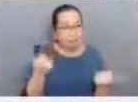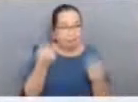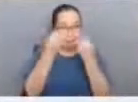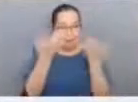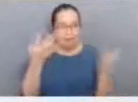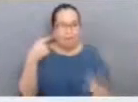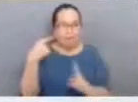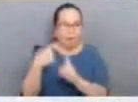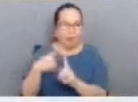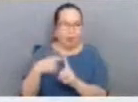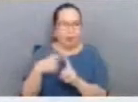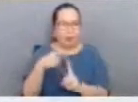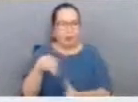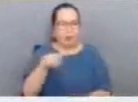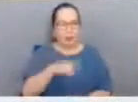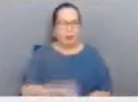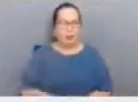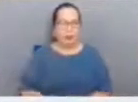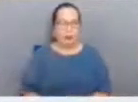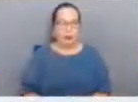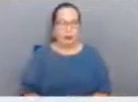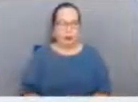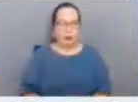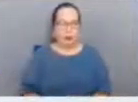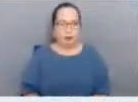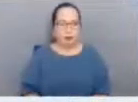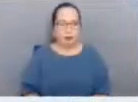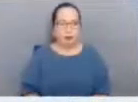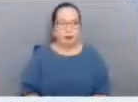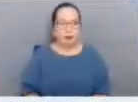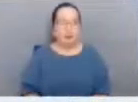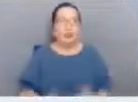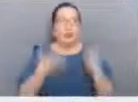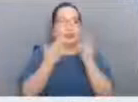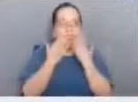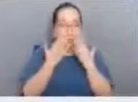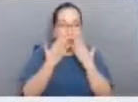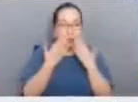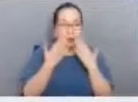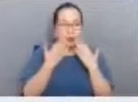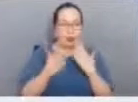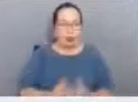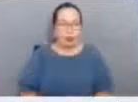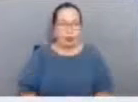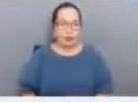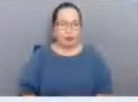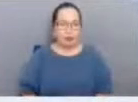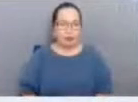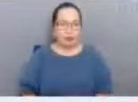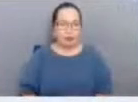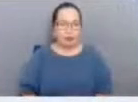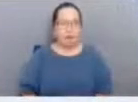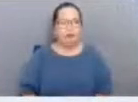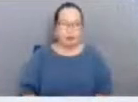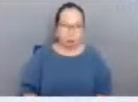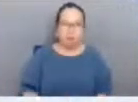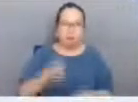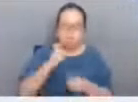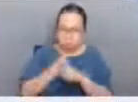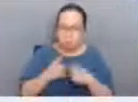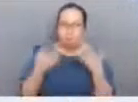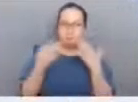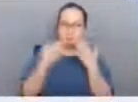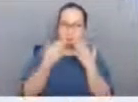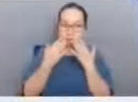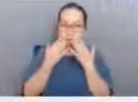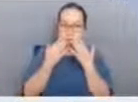opportunities para sa mga Pilipino kasama si Attorney Bernard Olalia, Administrator po ng Philippine Overseas Employment Administration.